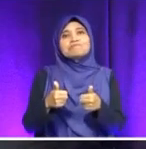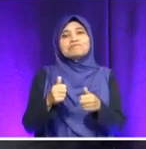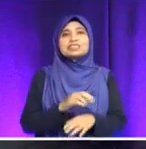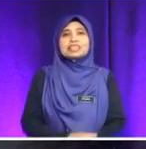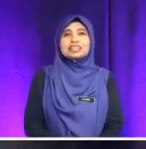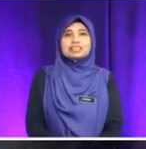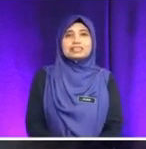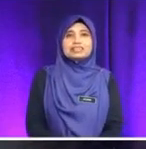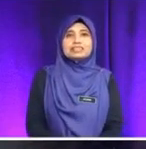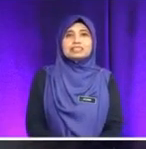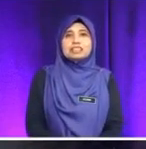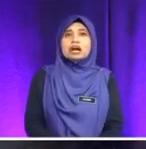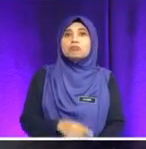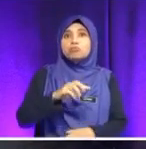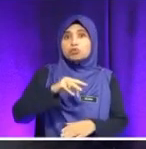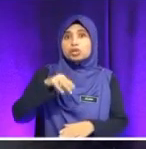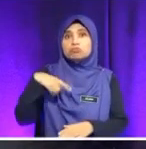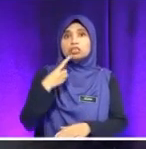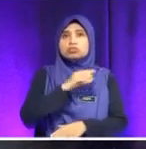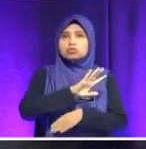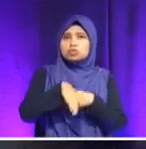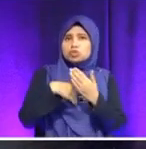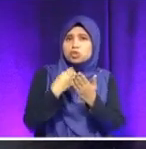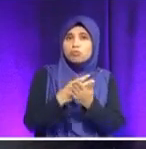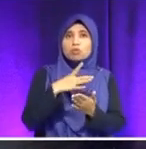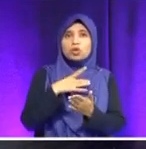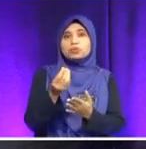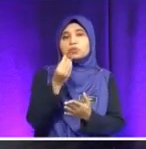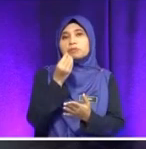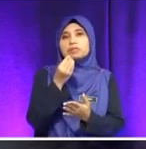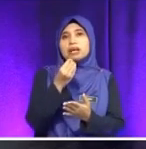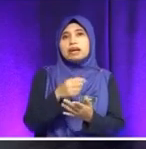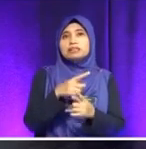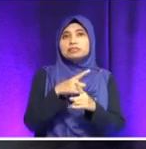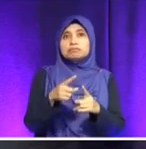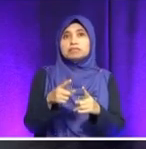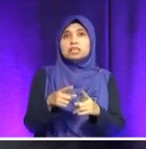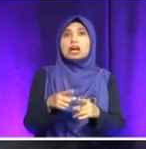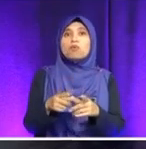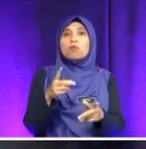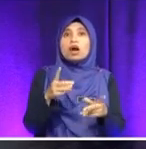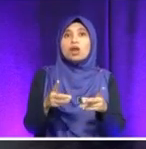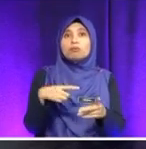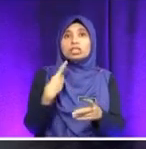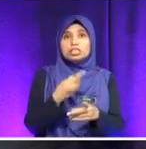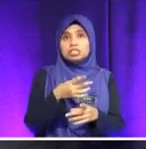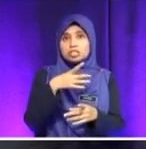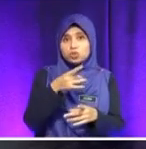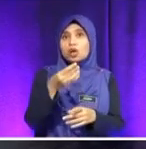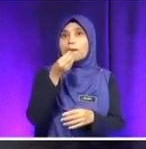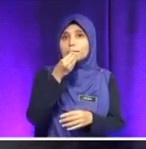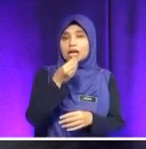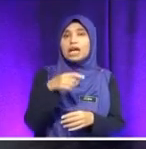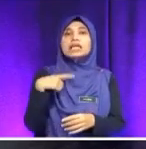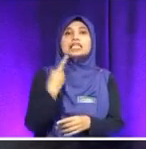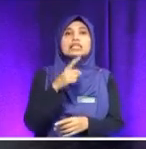Baik, alhamdulillah. Sebab apa murid-murid kita ni suka makan, cikgu. Tapi dalam kita nak makan, kita pun kena tahu juga bagaimana berkaitan dengan